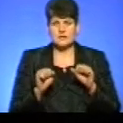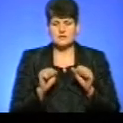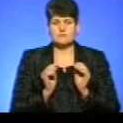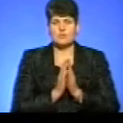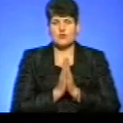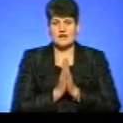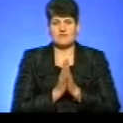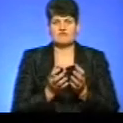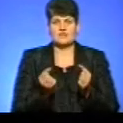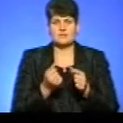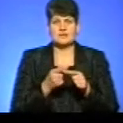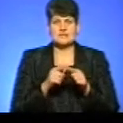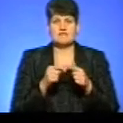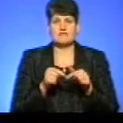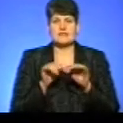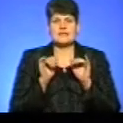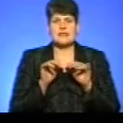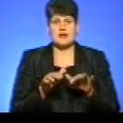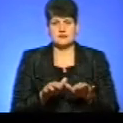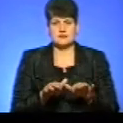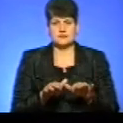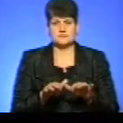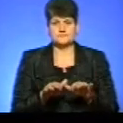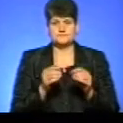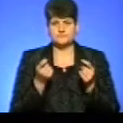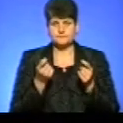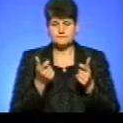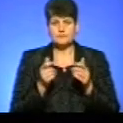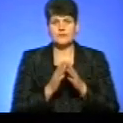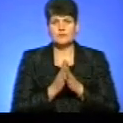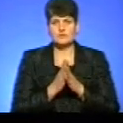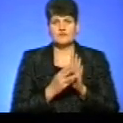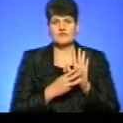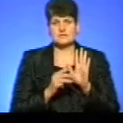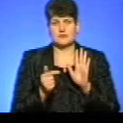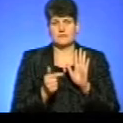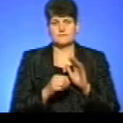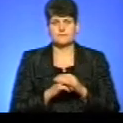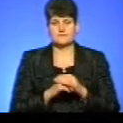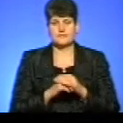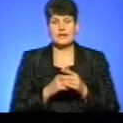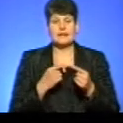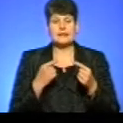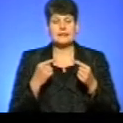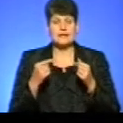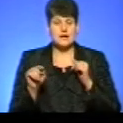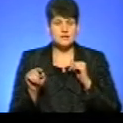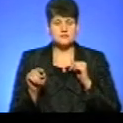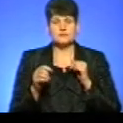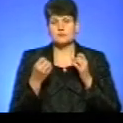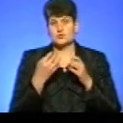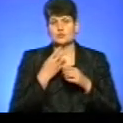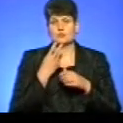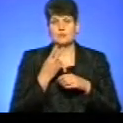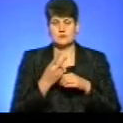втримати цей вид діяльності на плаву. Тобто ми попросили 8 гривень. Інакше, ви вже бачите,